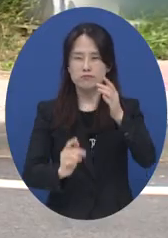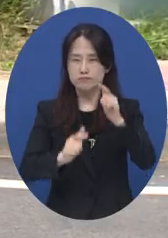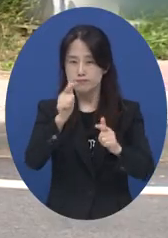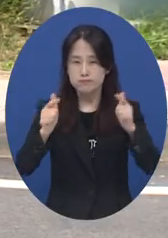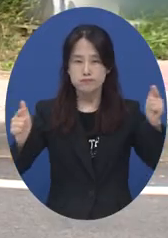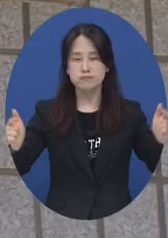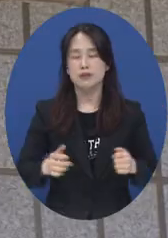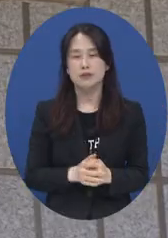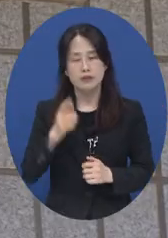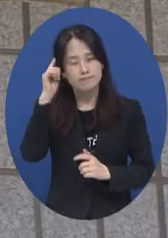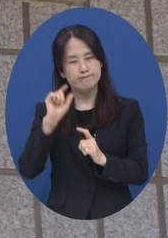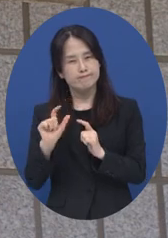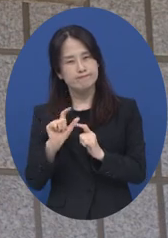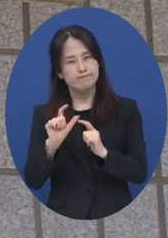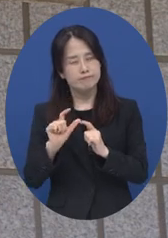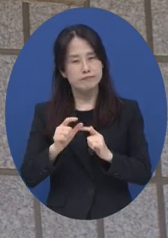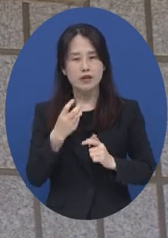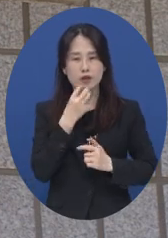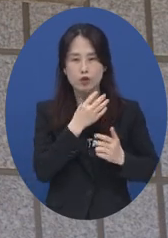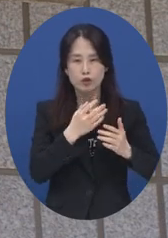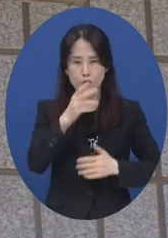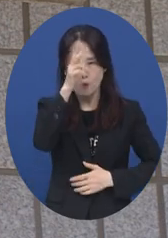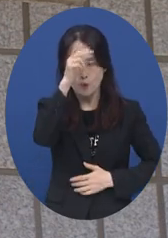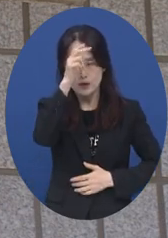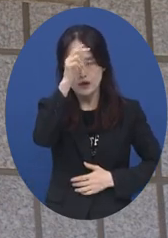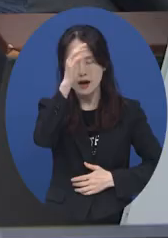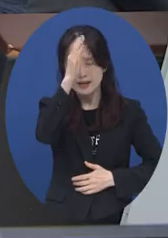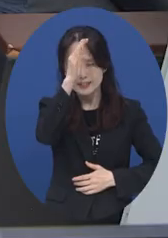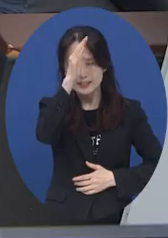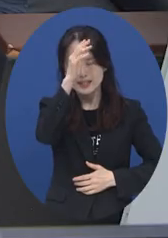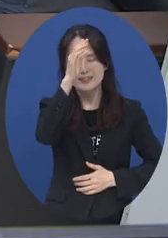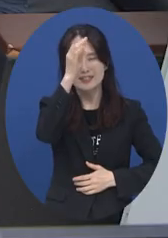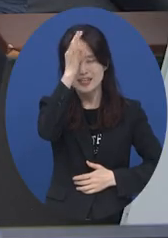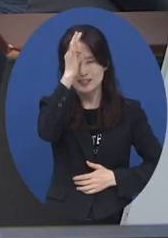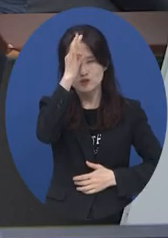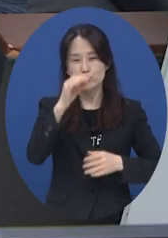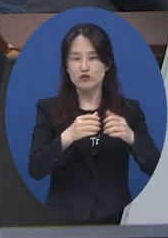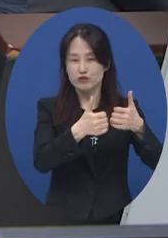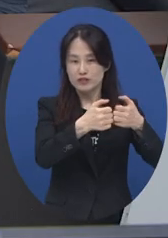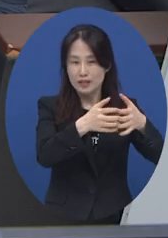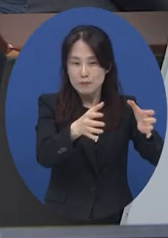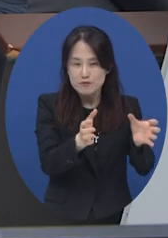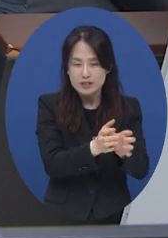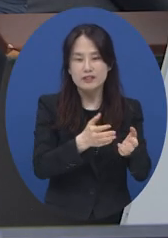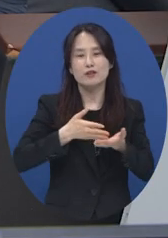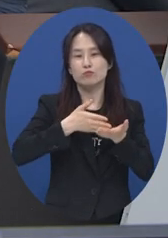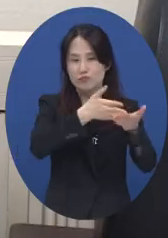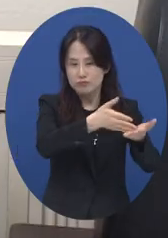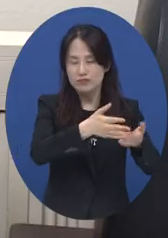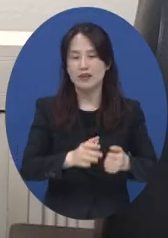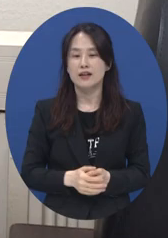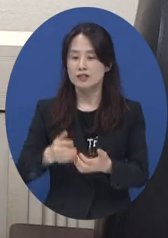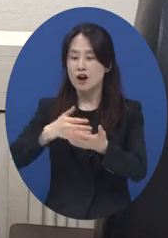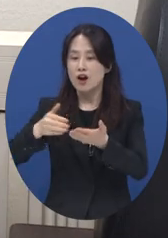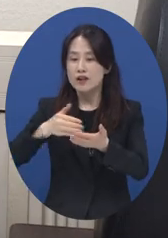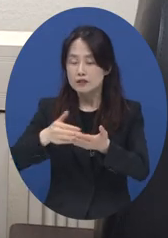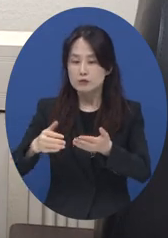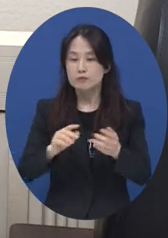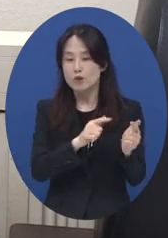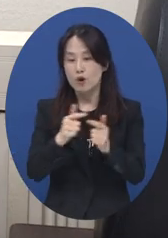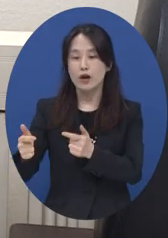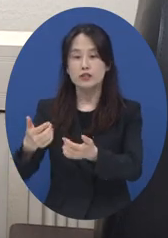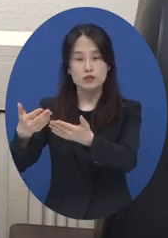고민 끝에 경우도 공동주택 기술 자문을 신청했습니다 전문가로부터 공사 내역서 와 약 10도 면 시간 서 등을